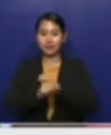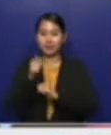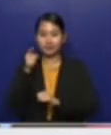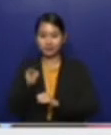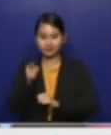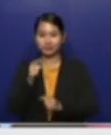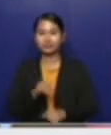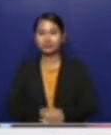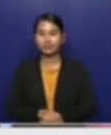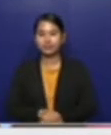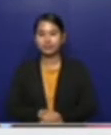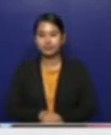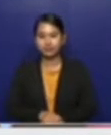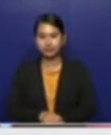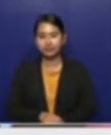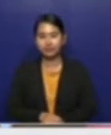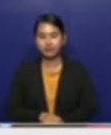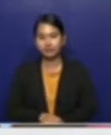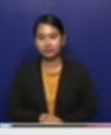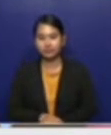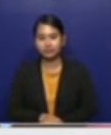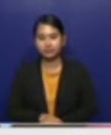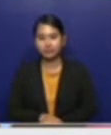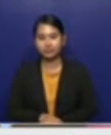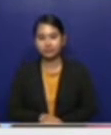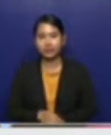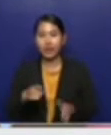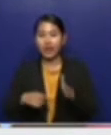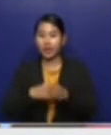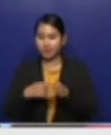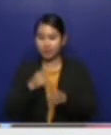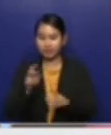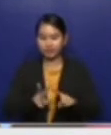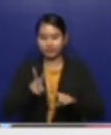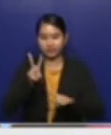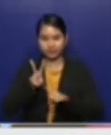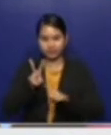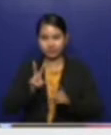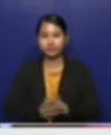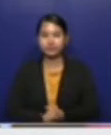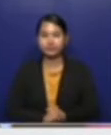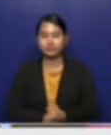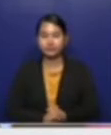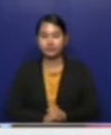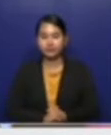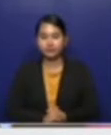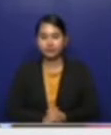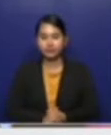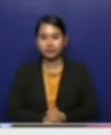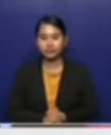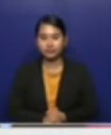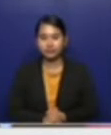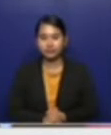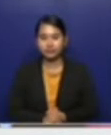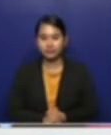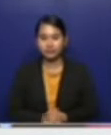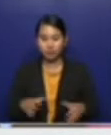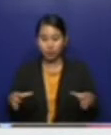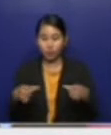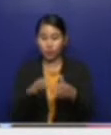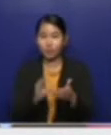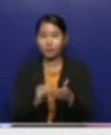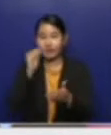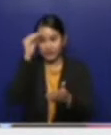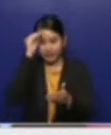จะดีที่สุดในสถานการณ์ขณะนี้เหตุผลข้อที่สองครับการรับฟังความเห็นมันเป็นกระบวน